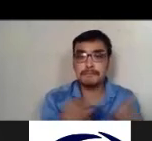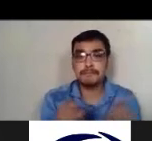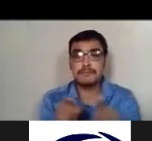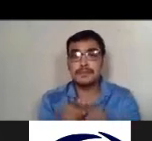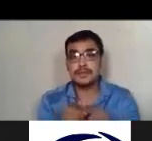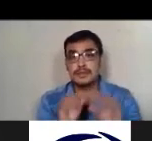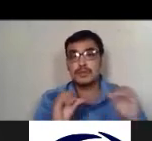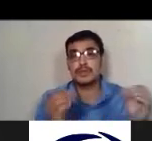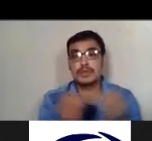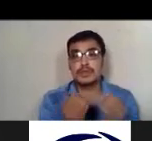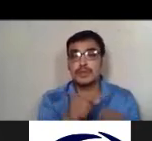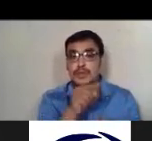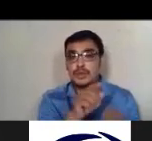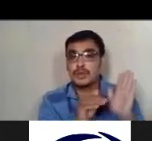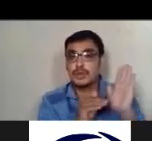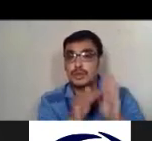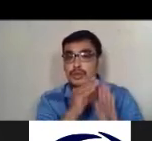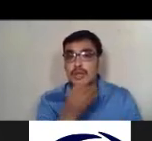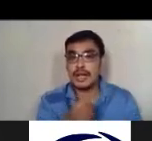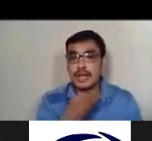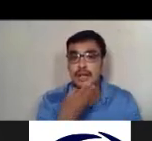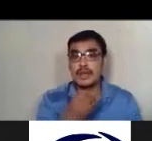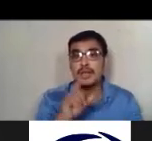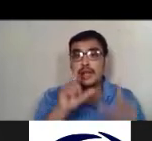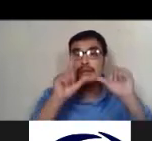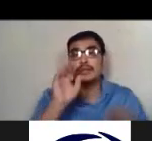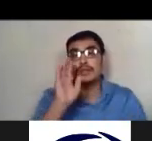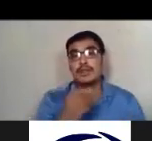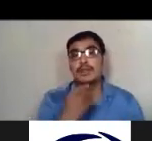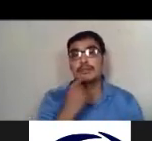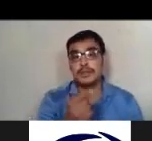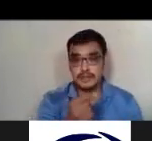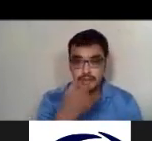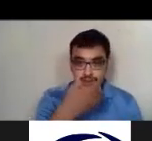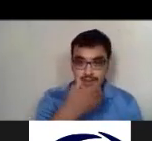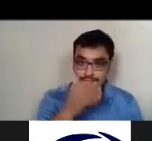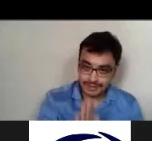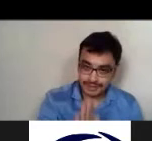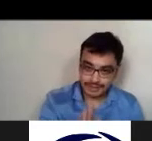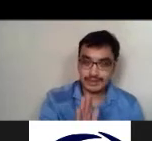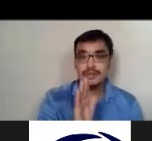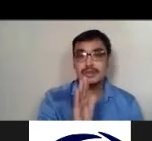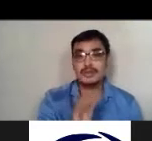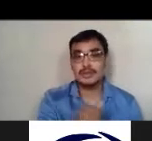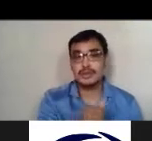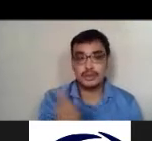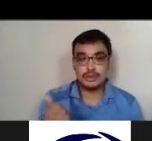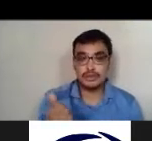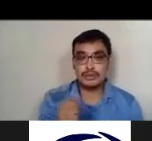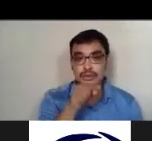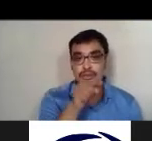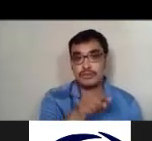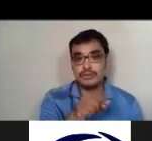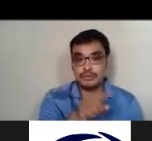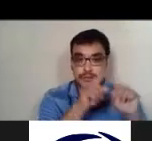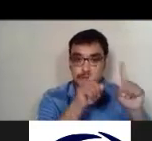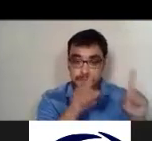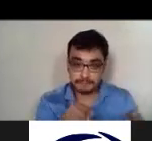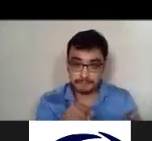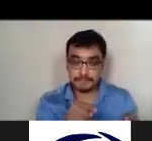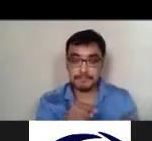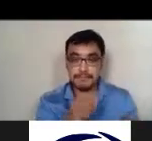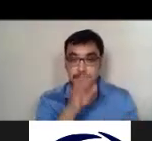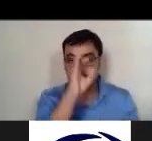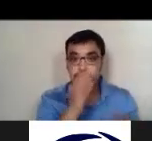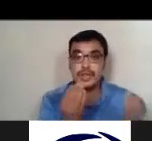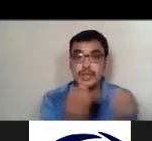चाहिँ त्यो लेभलमा चाहिँ आवाज उठ्नु जरुरी छ भन्ने चाहिँ लाग्छ. हस् अर्को स्लाइड सायद यो चाहिँ विशेष